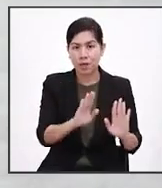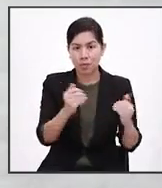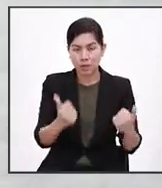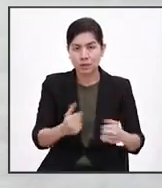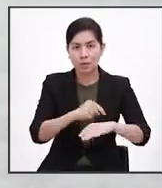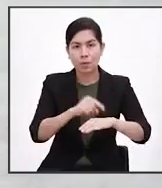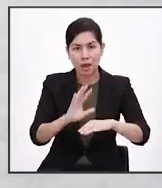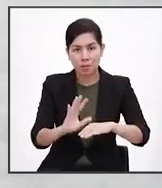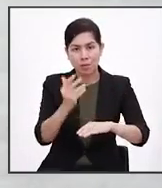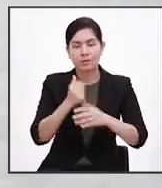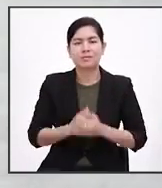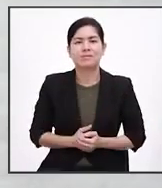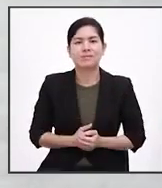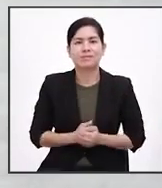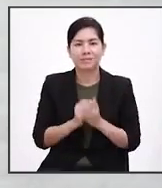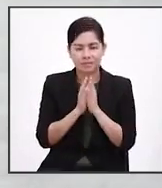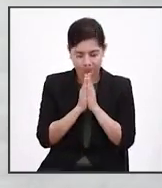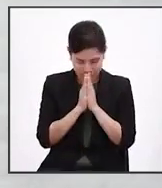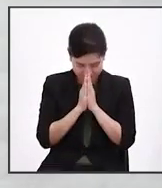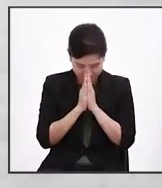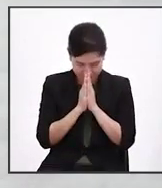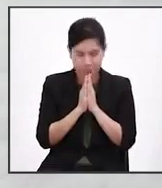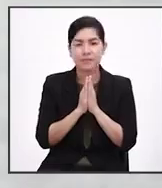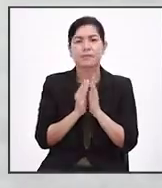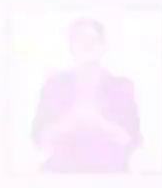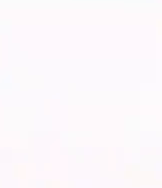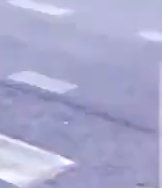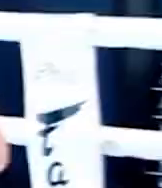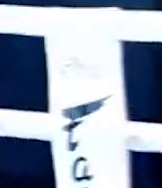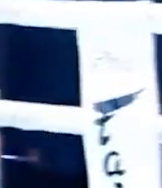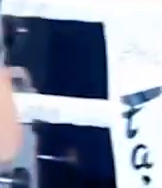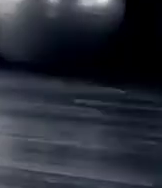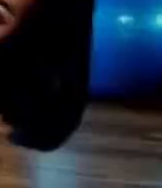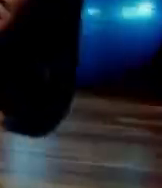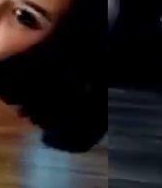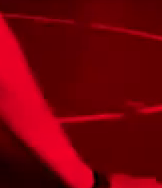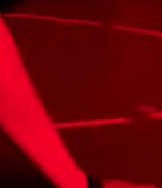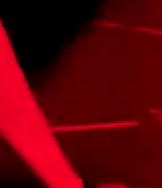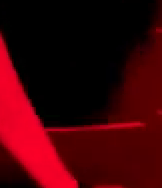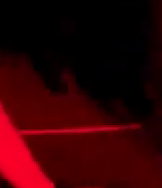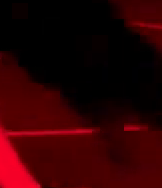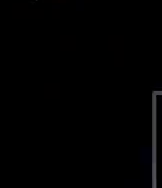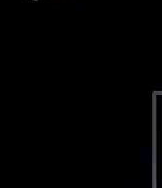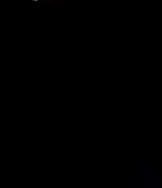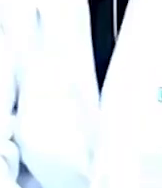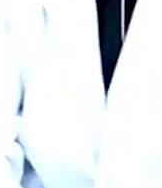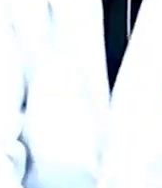แล้วค่ะแอนพร้อมทีมงานลาไปแล้วสวัสดีค่ะ